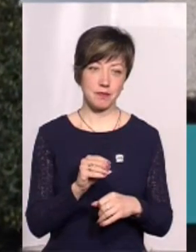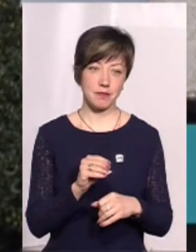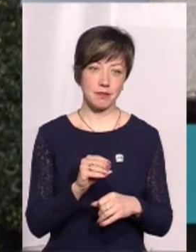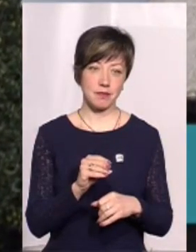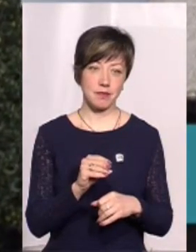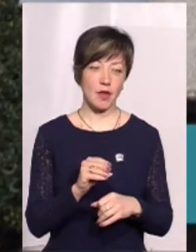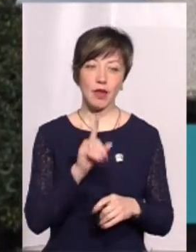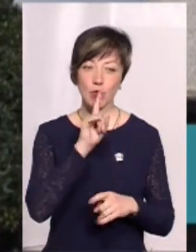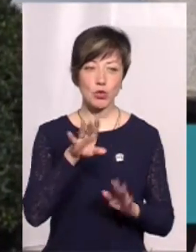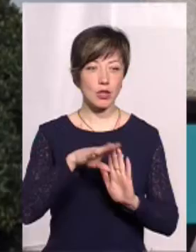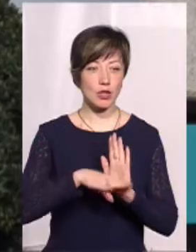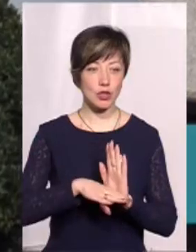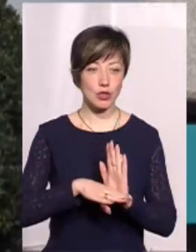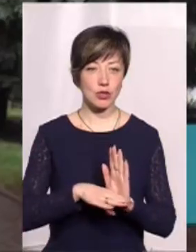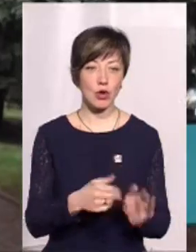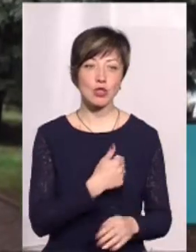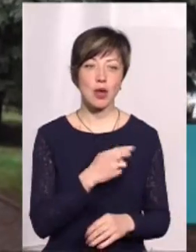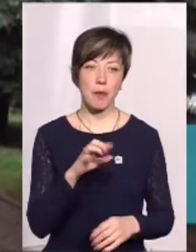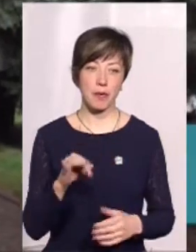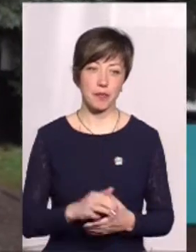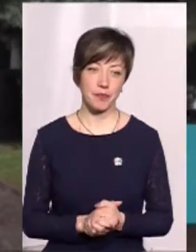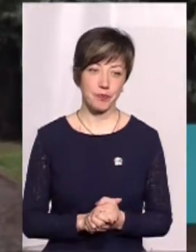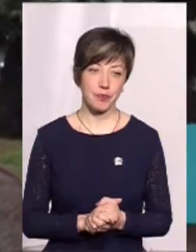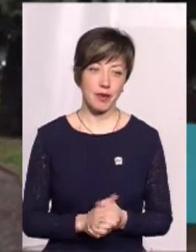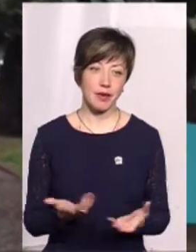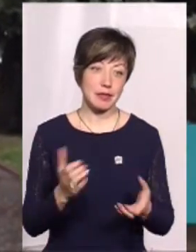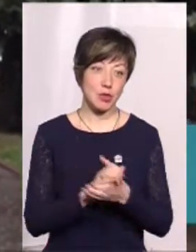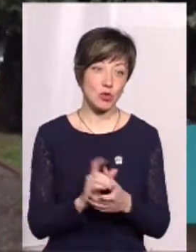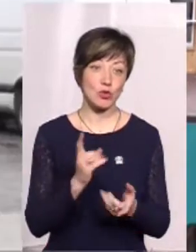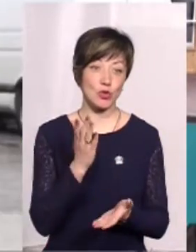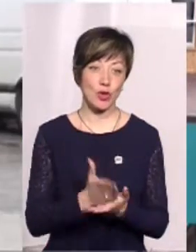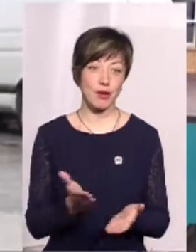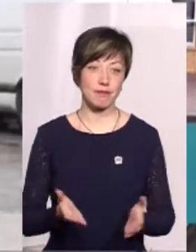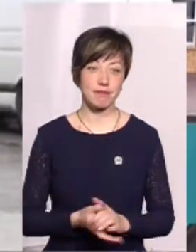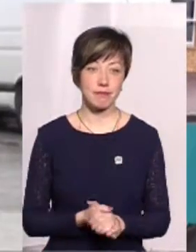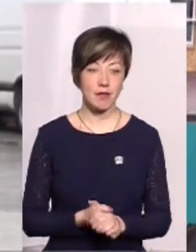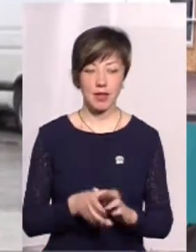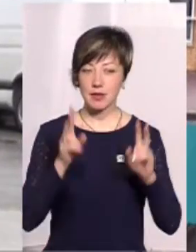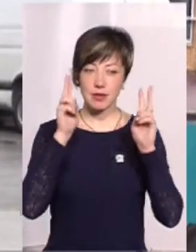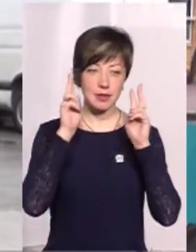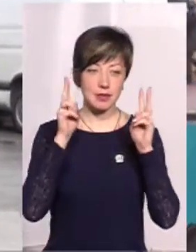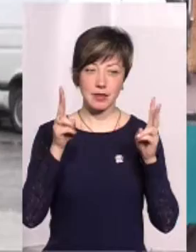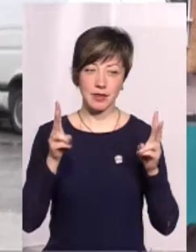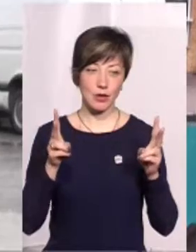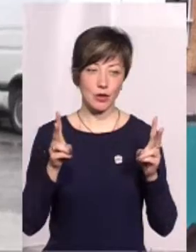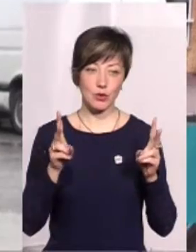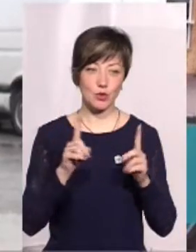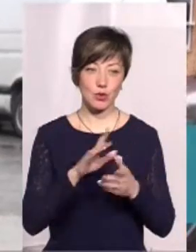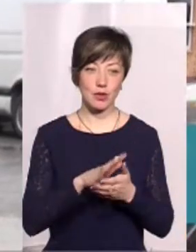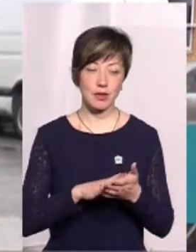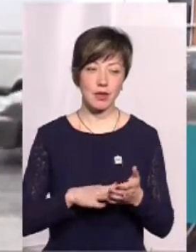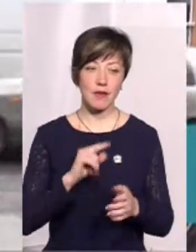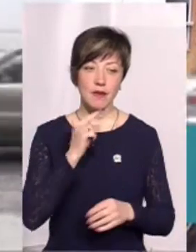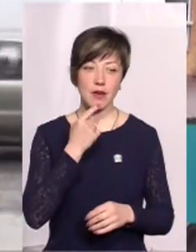не стане гірше. Хоча б. Ну, змирюся, те, що є. Не знаю. Ну,